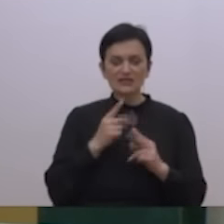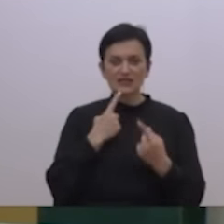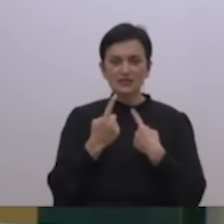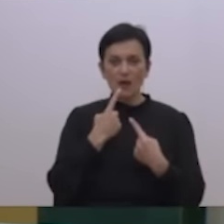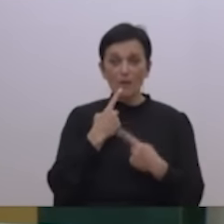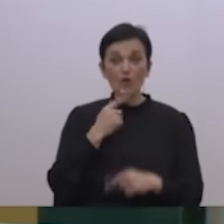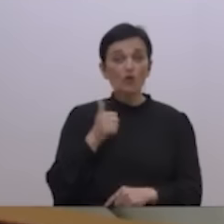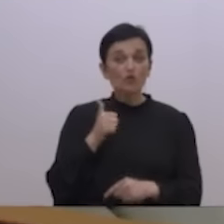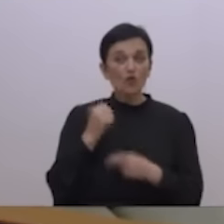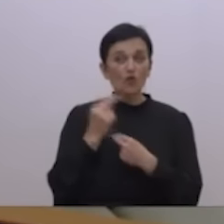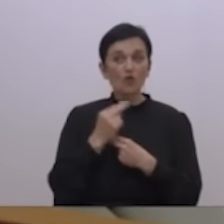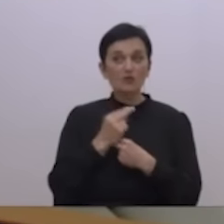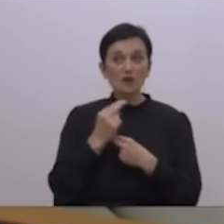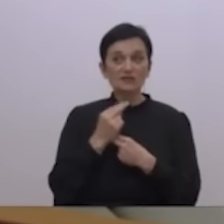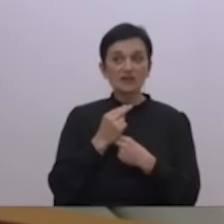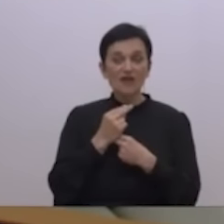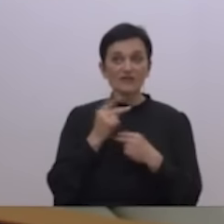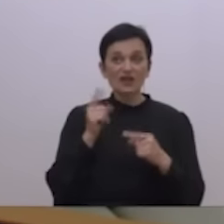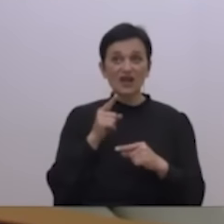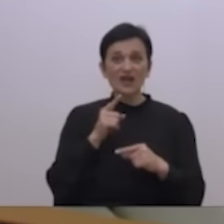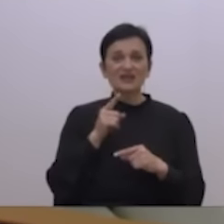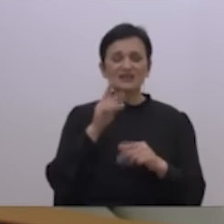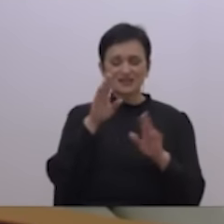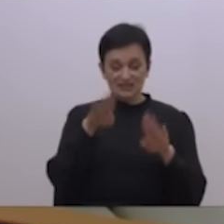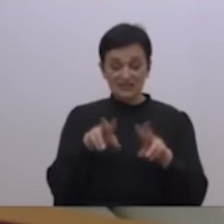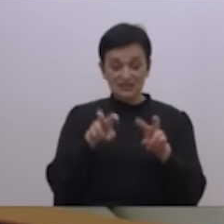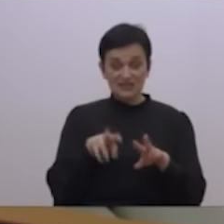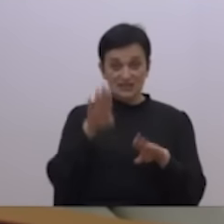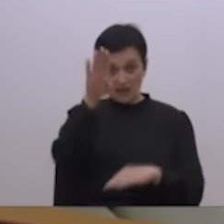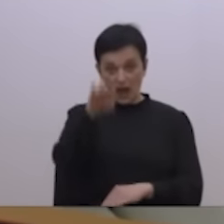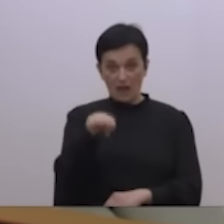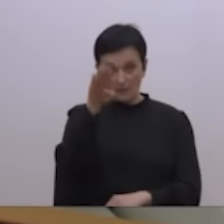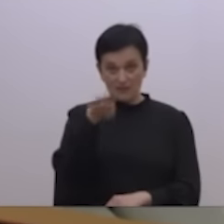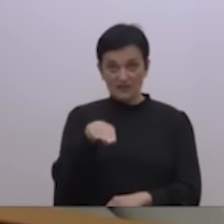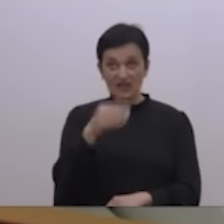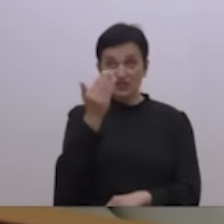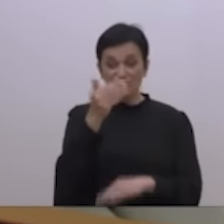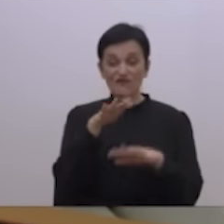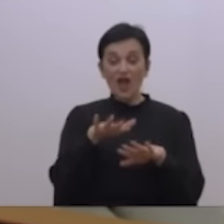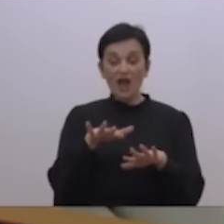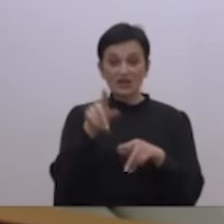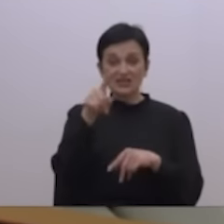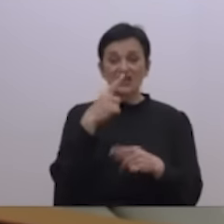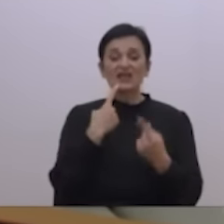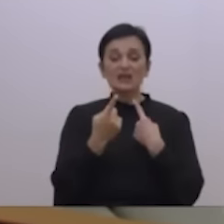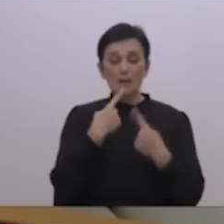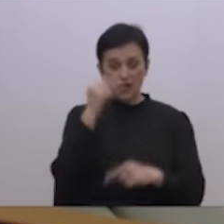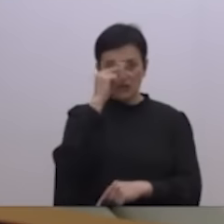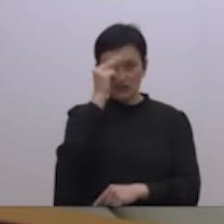როგორ უნდა მასწავლო ეს ლაპარაკი? დააბრძანდით, დააბრძანდით რა, თქვენ ადგილზე რა ლაპარაკი ისწავლეთ რა.